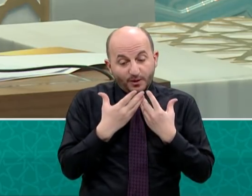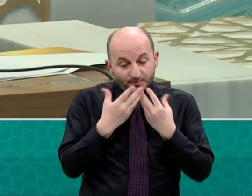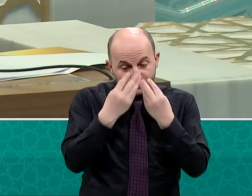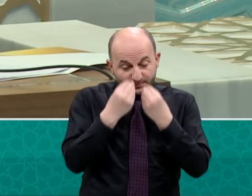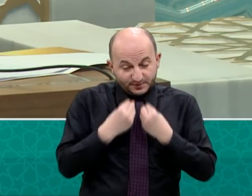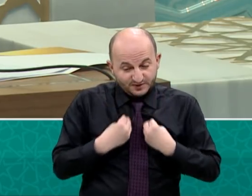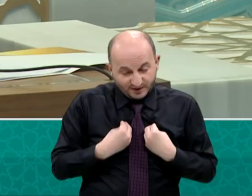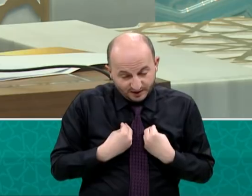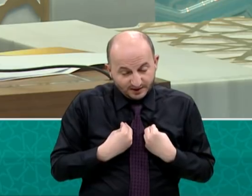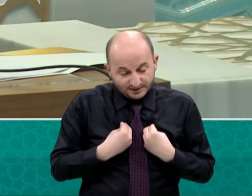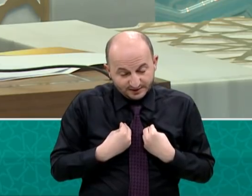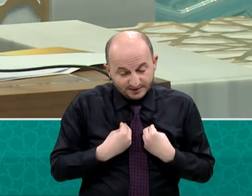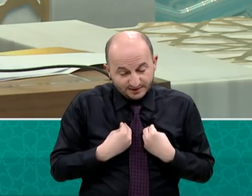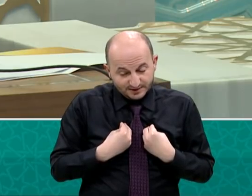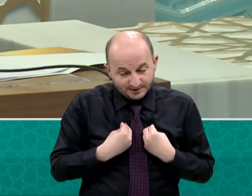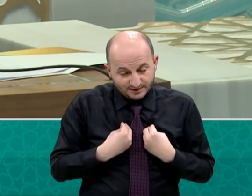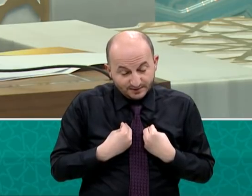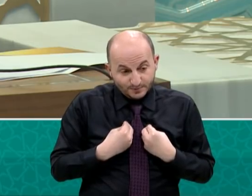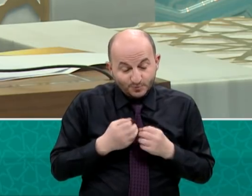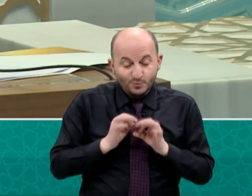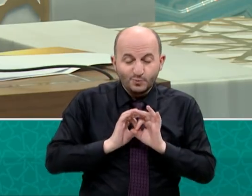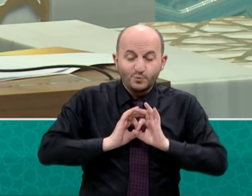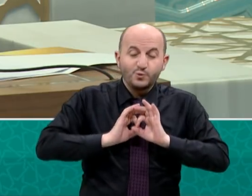teslim edilen bu harikulade